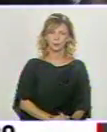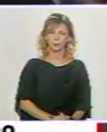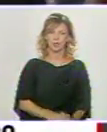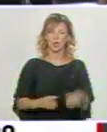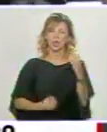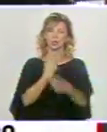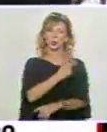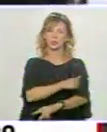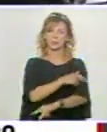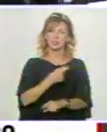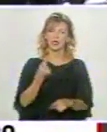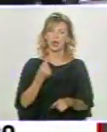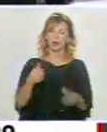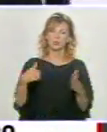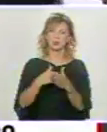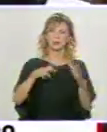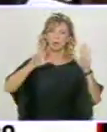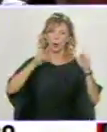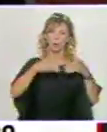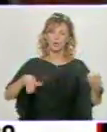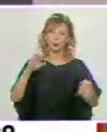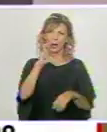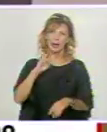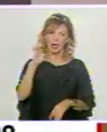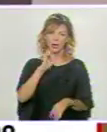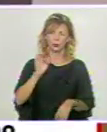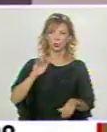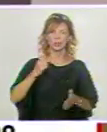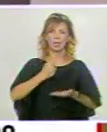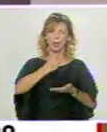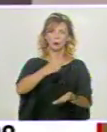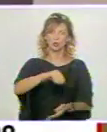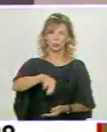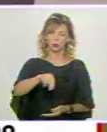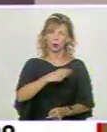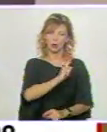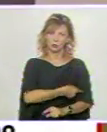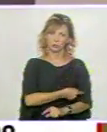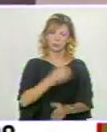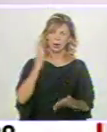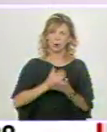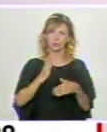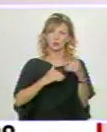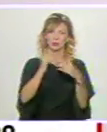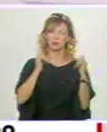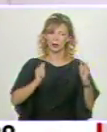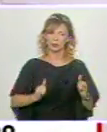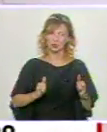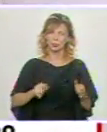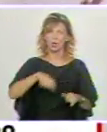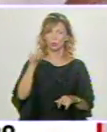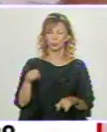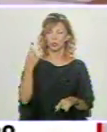Noul spital a costat peste 8 milioane de euro, bani exclusiv de la bugetul local. Autoritățile au luat decizia construirii acestei unități moderne după ce unul